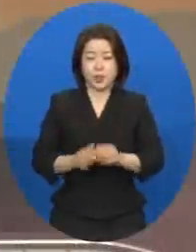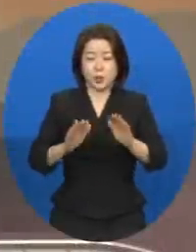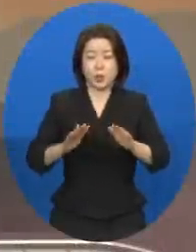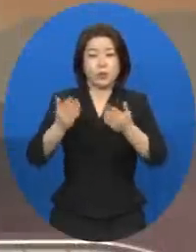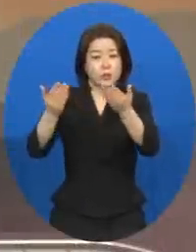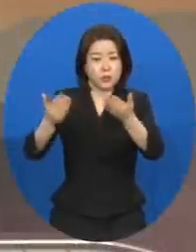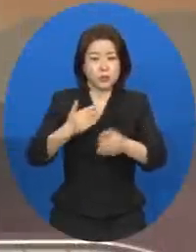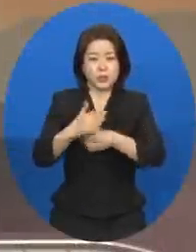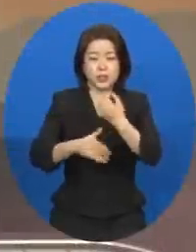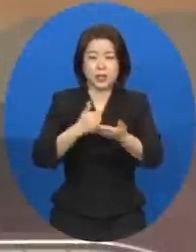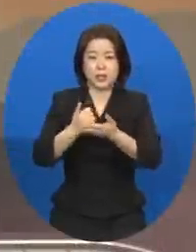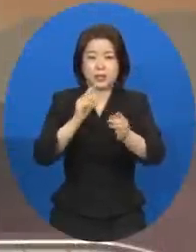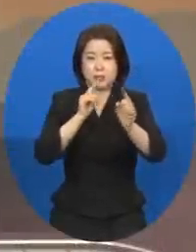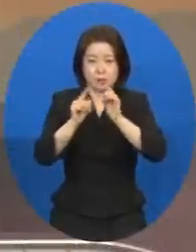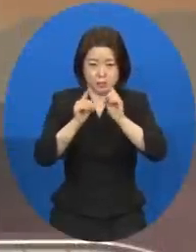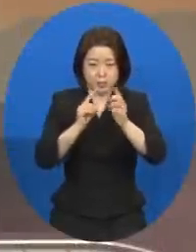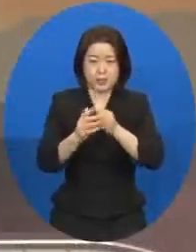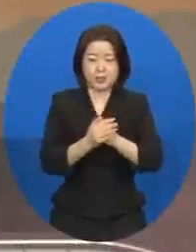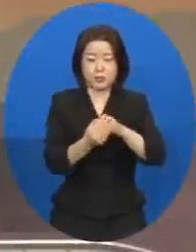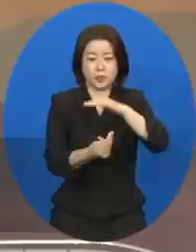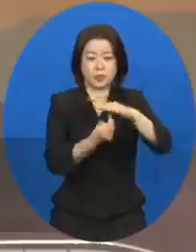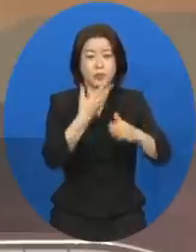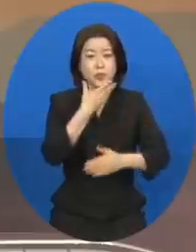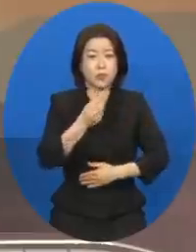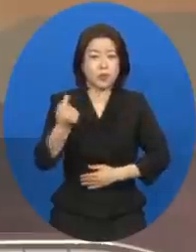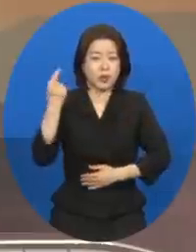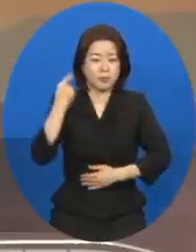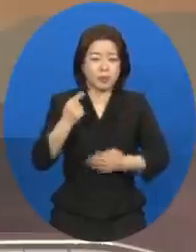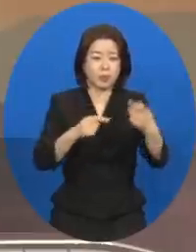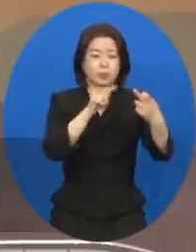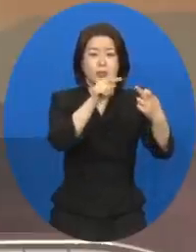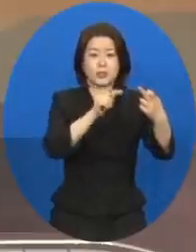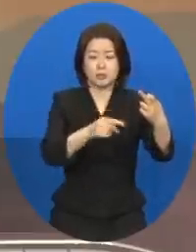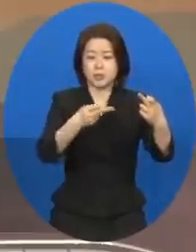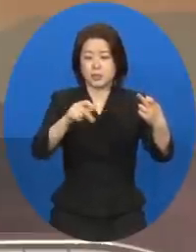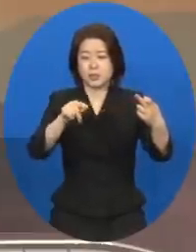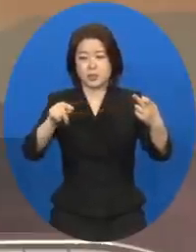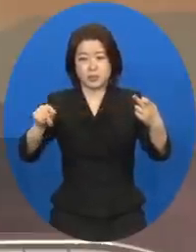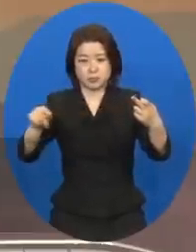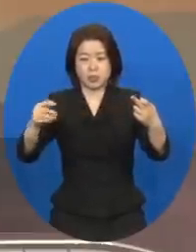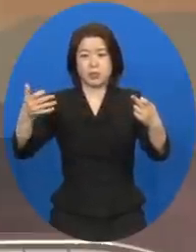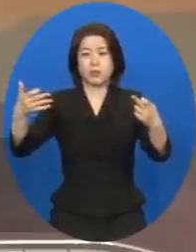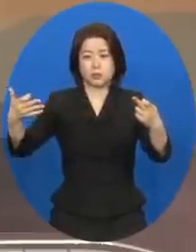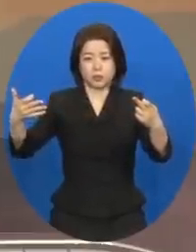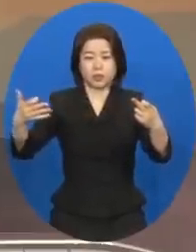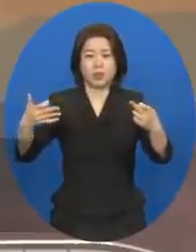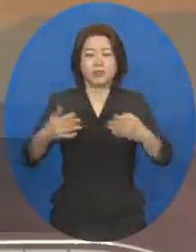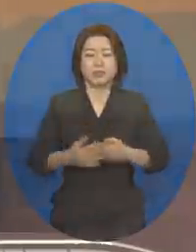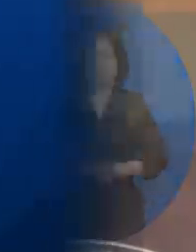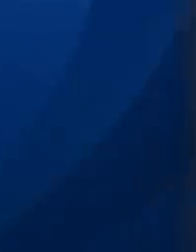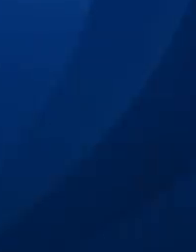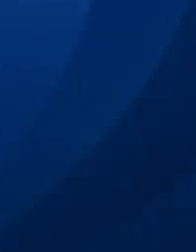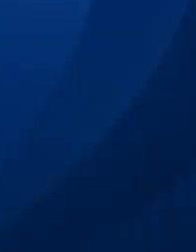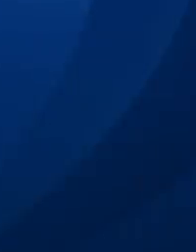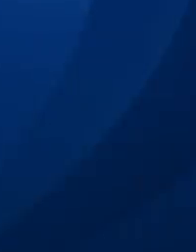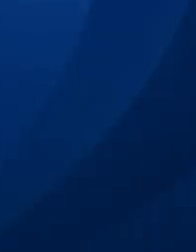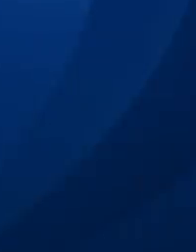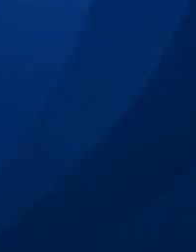오늘 우리에게 주신 하나님의 말씀은 요한복음 12장 12절로 19절까지의 말씀입니다.